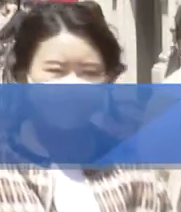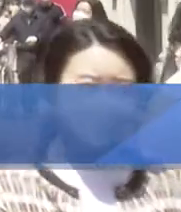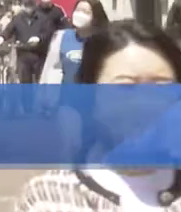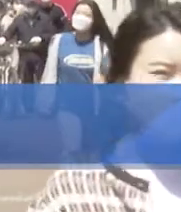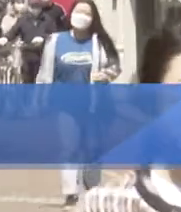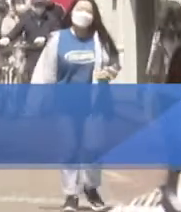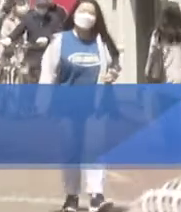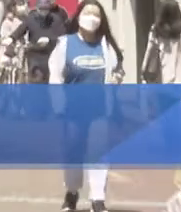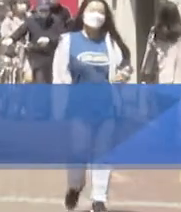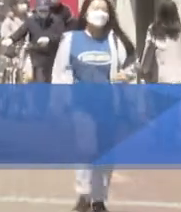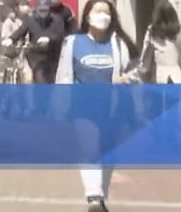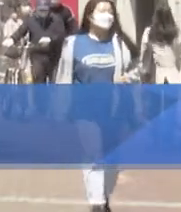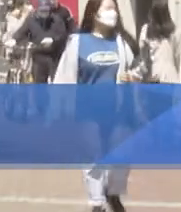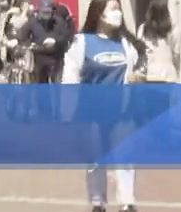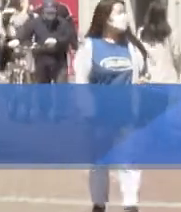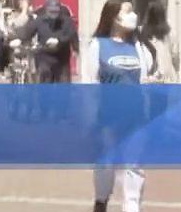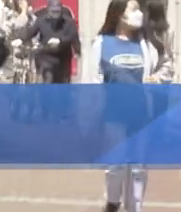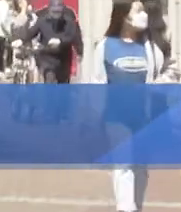나타났습니다